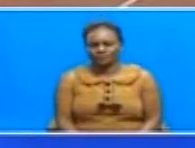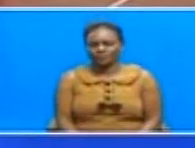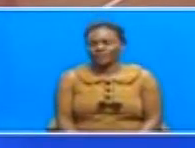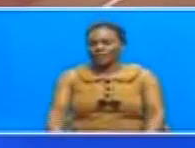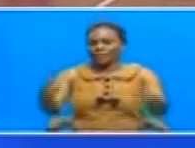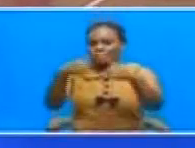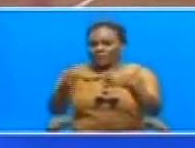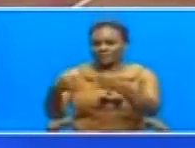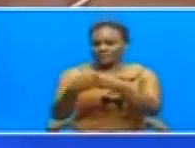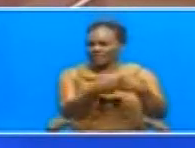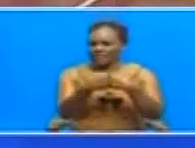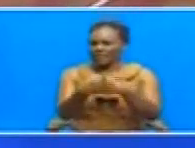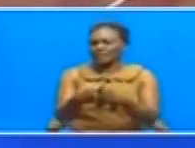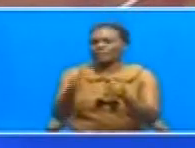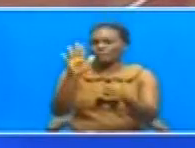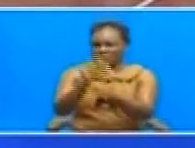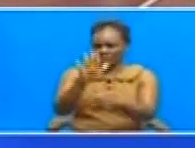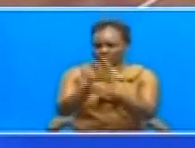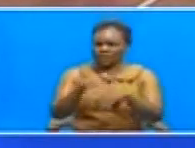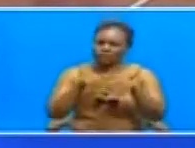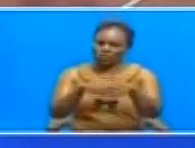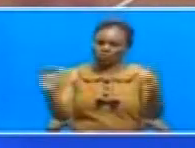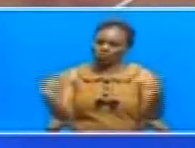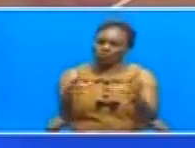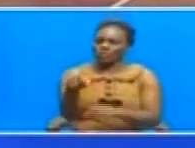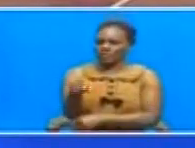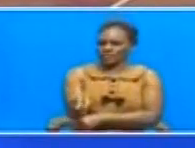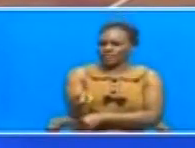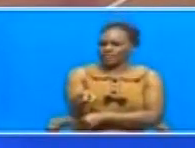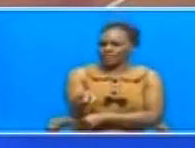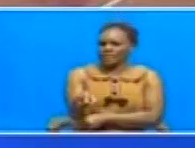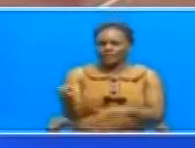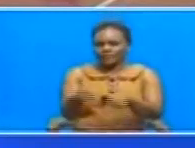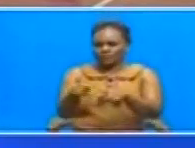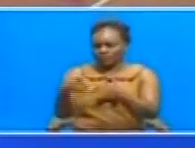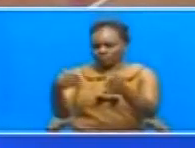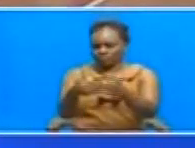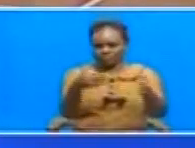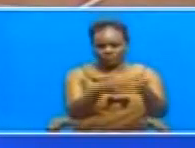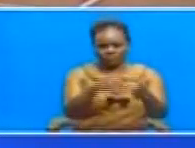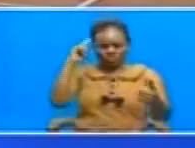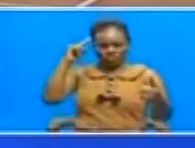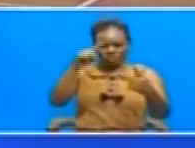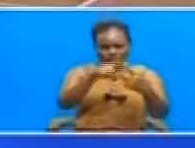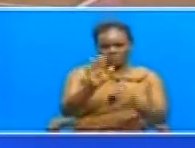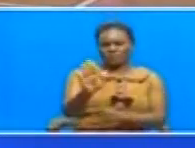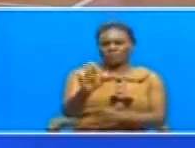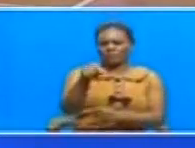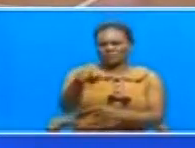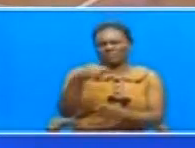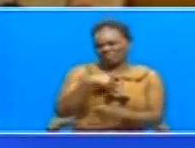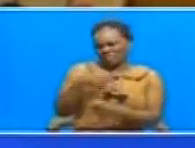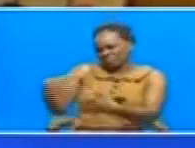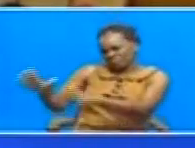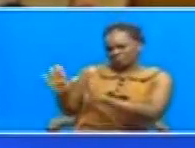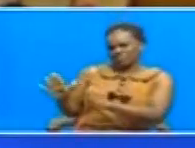Hata hivyo, changamoto si haba zinazidi kuandama kikosi hiki, jambo ambalo linazidi kulemaza ndoto ya wachezaji ambao wanahisi kutengwa na